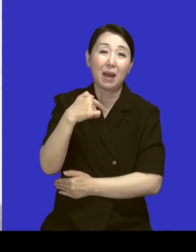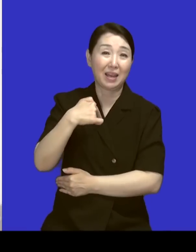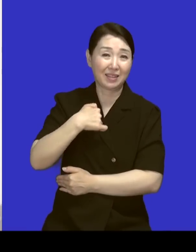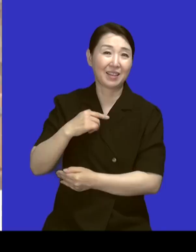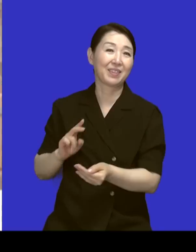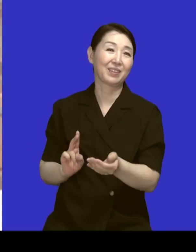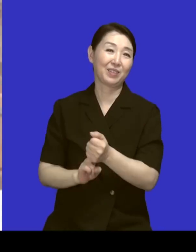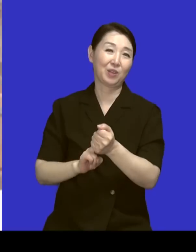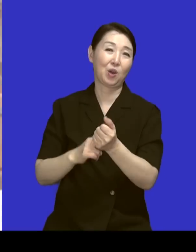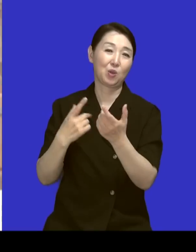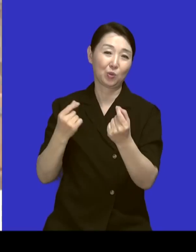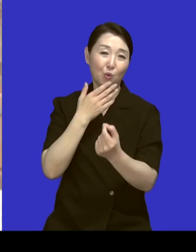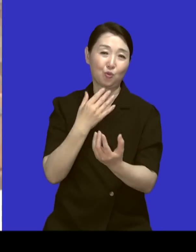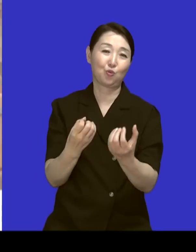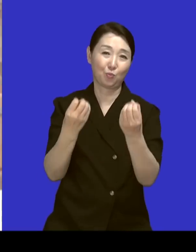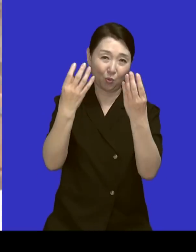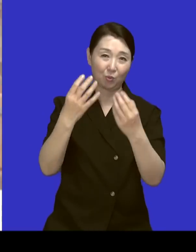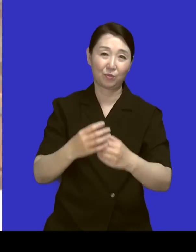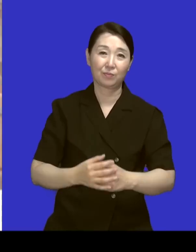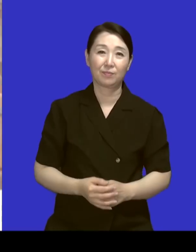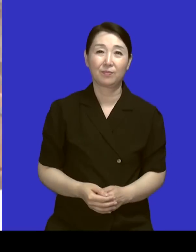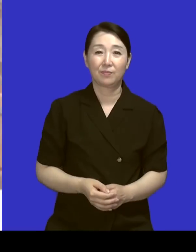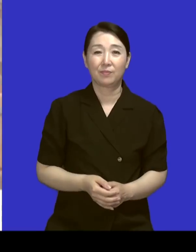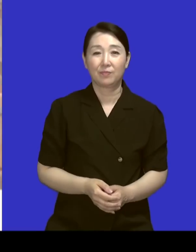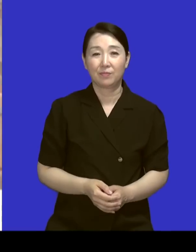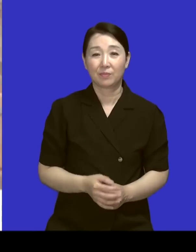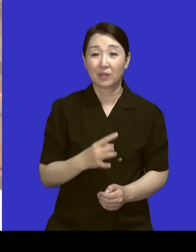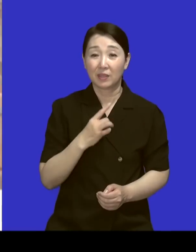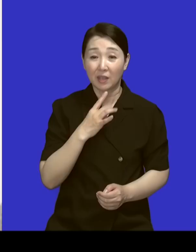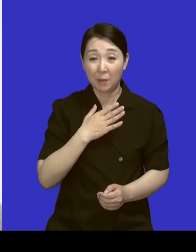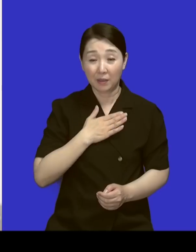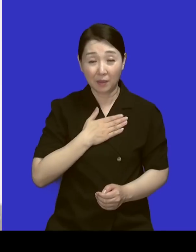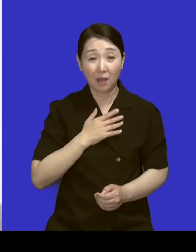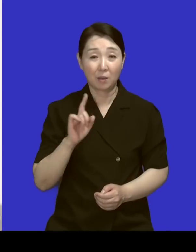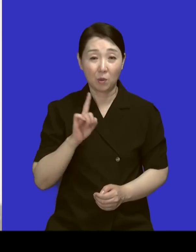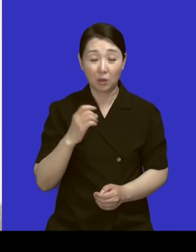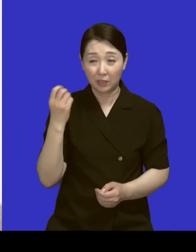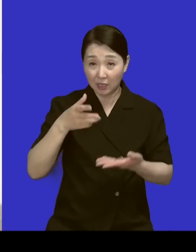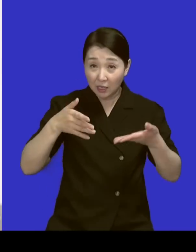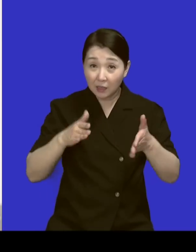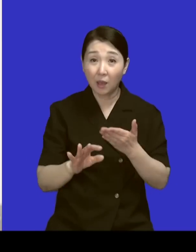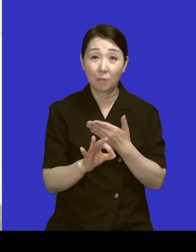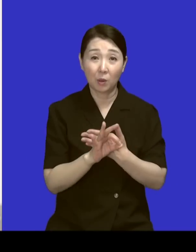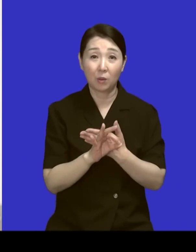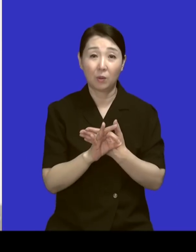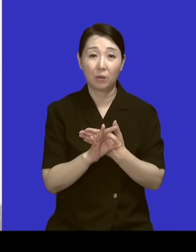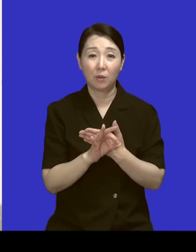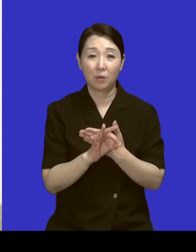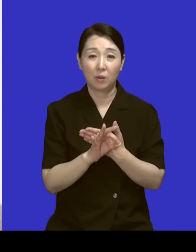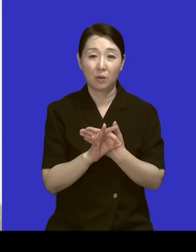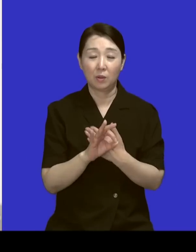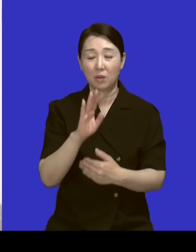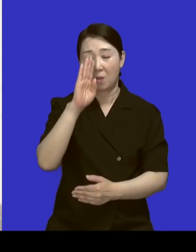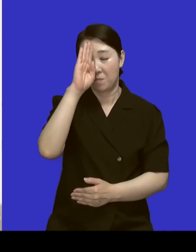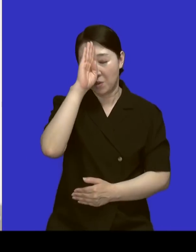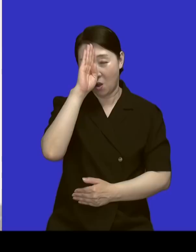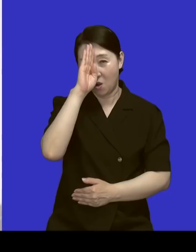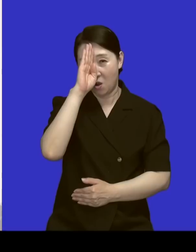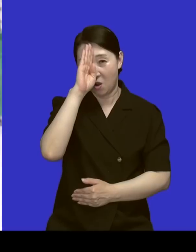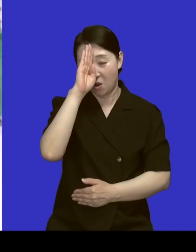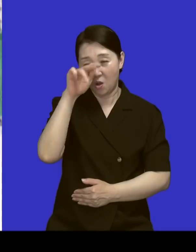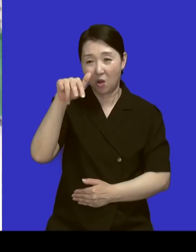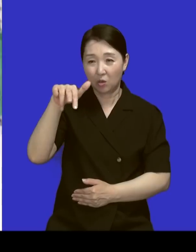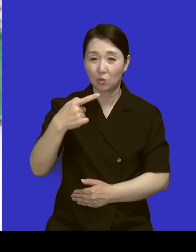저한테는 기적이고 축복이라고 생각을 해요. 아유, 네. 다만 저는 다시 태어난다면 조현병 환자로 다시 태어나고